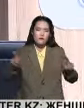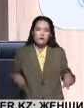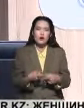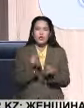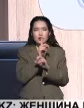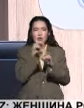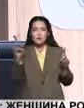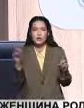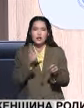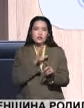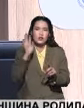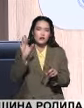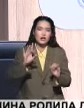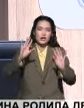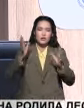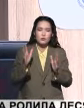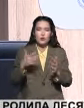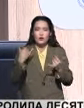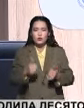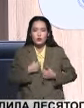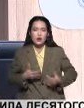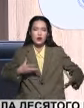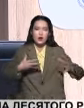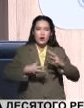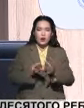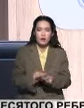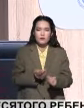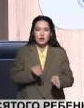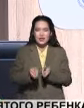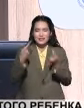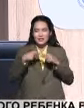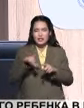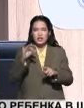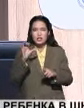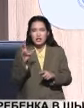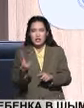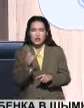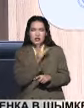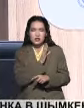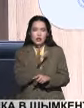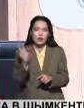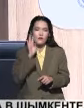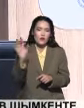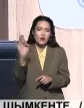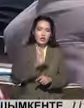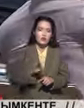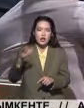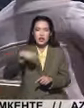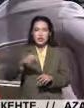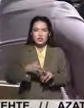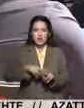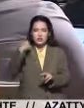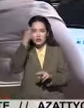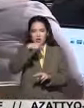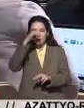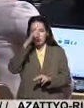подобных чрезвычайных происшествий мы внедряем комплексную систему управления рисками. Чтобы актуализировать водную повестку, в декабре этого года Казахстан